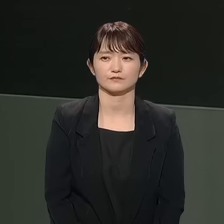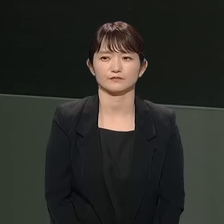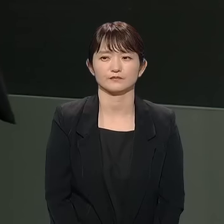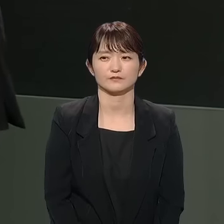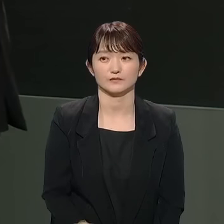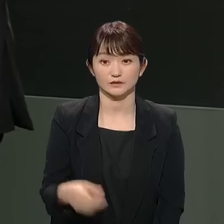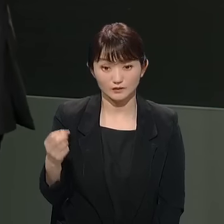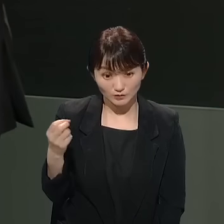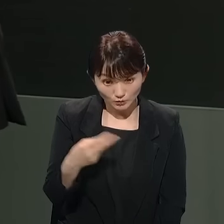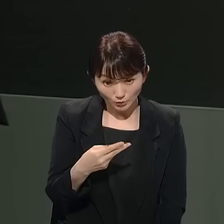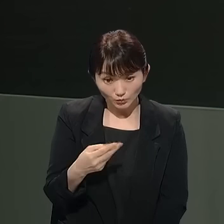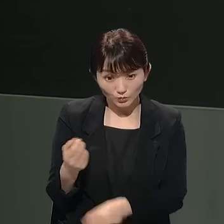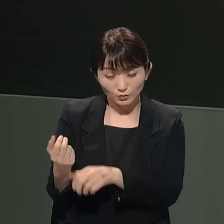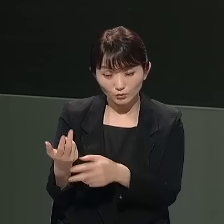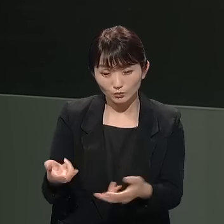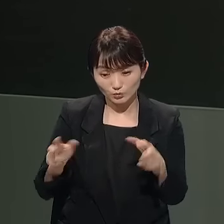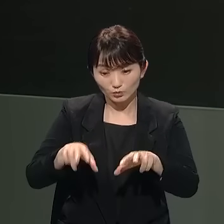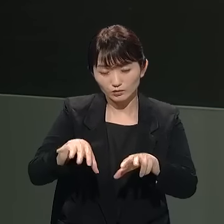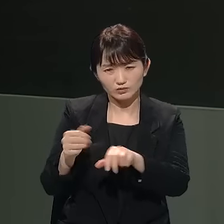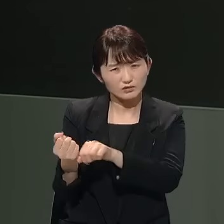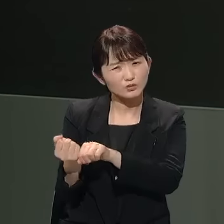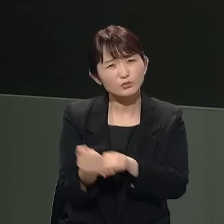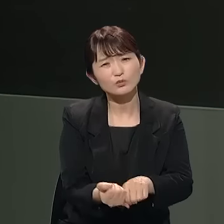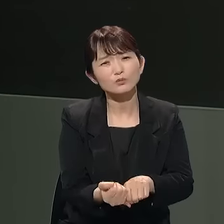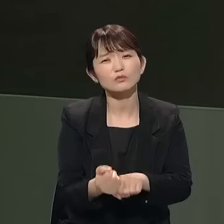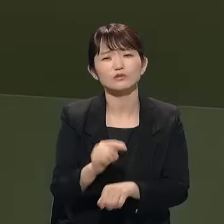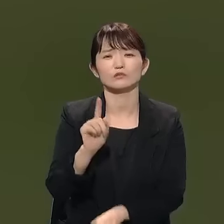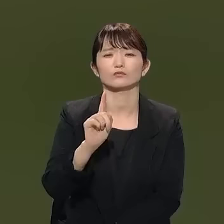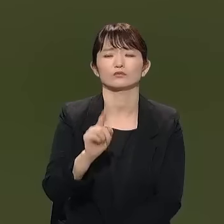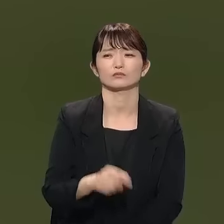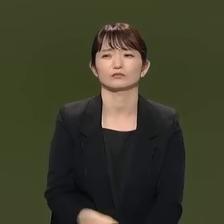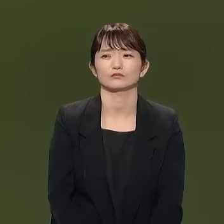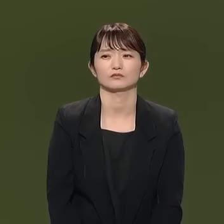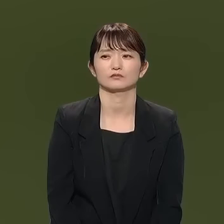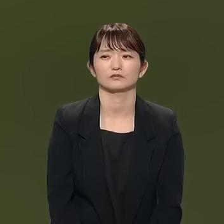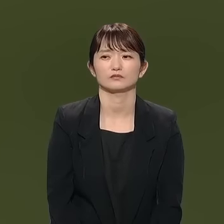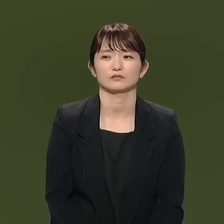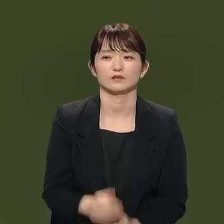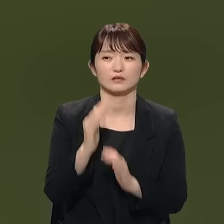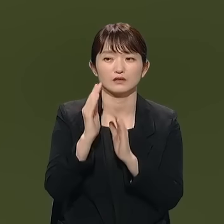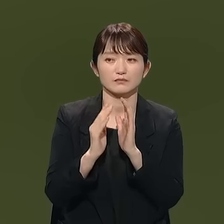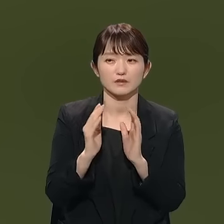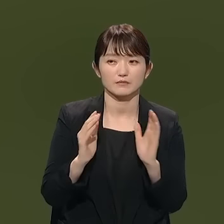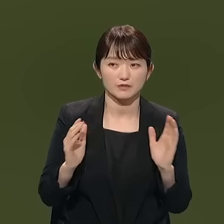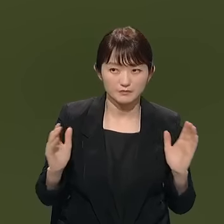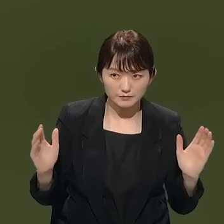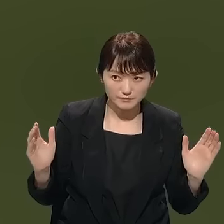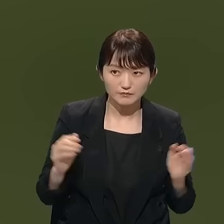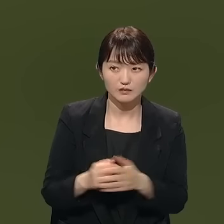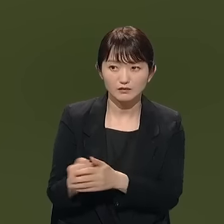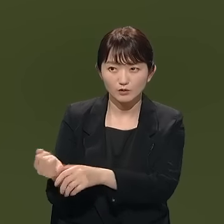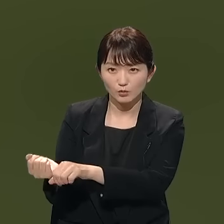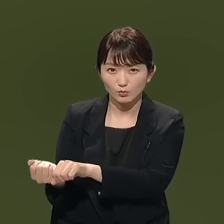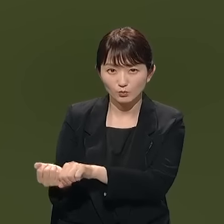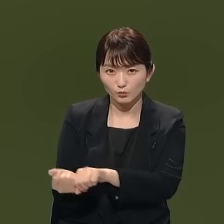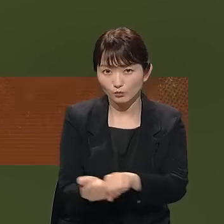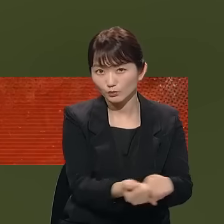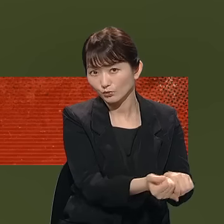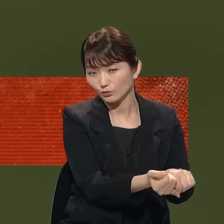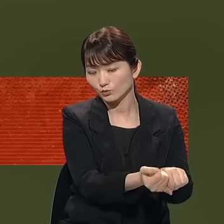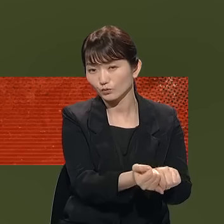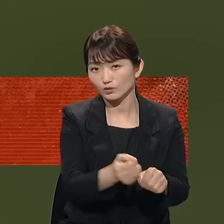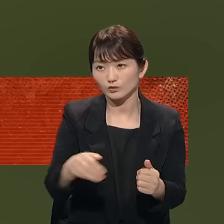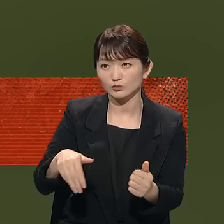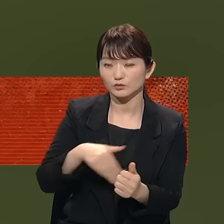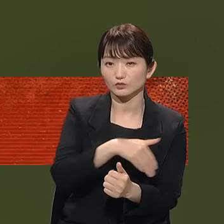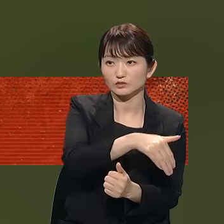또 공원에서 골프입니다. 제보 영상 만나보시죠. 자, 푸른 잔디밭 위에서 골프를 슝슝. 아, 예. 자,